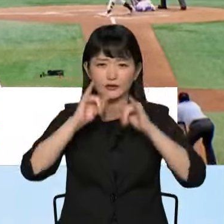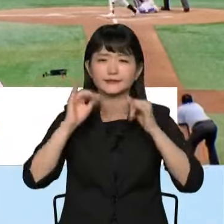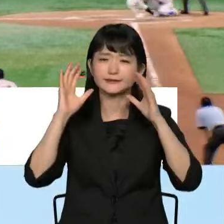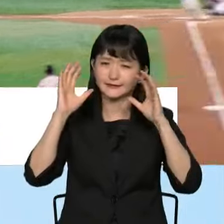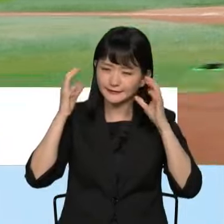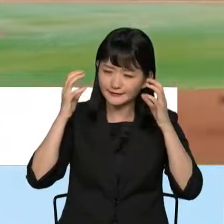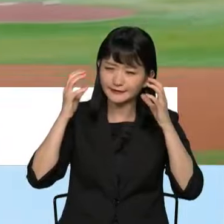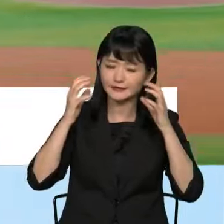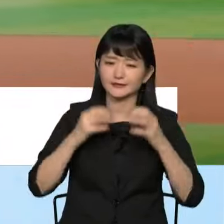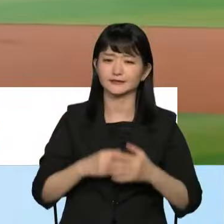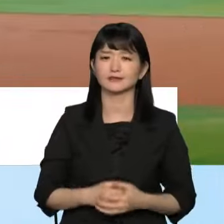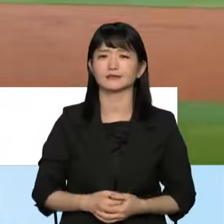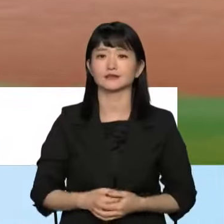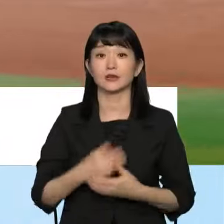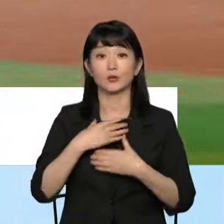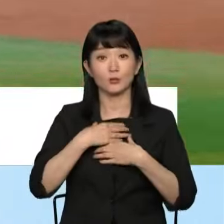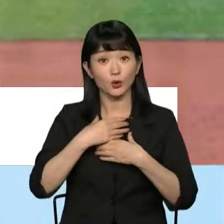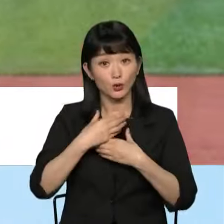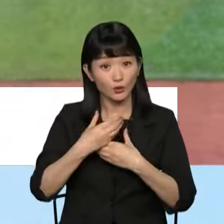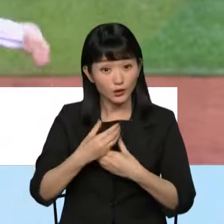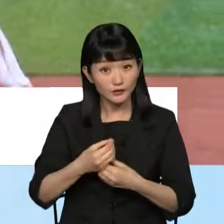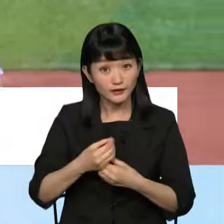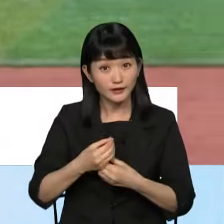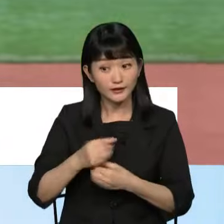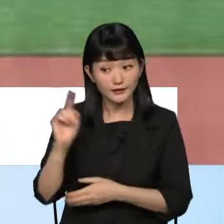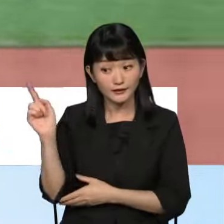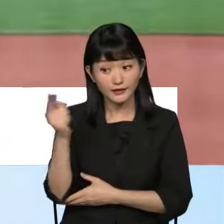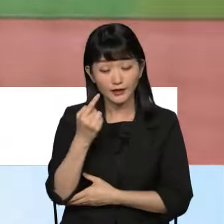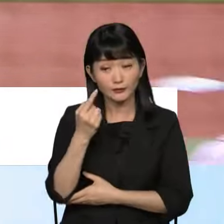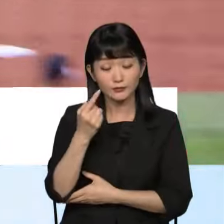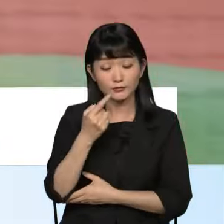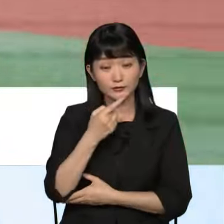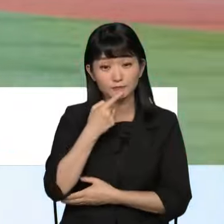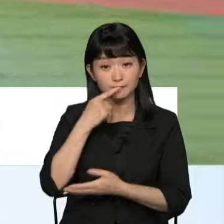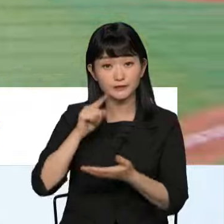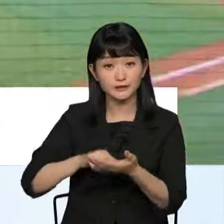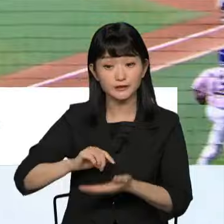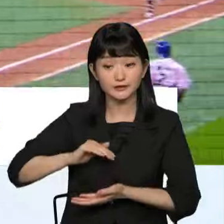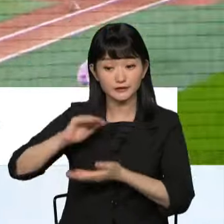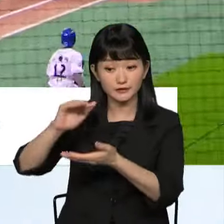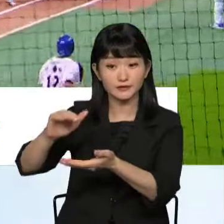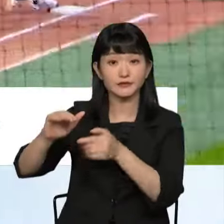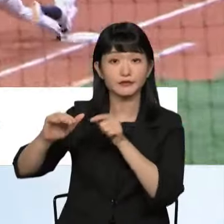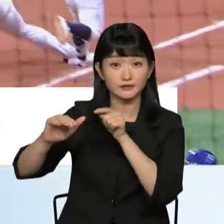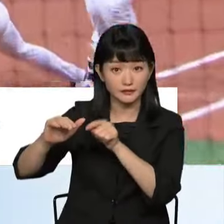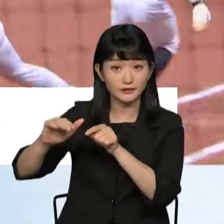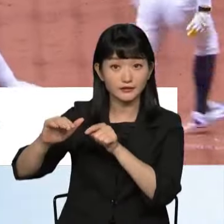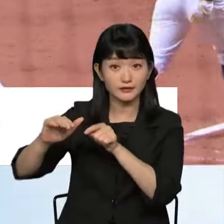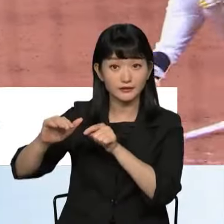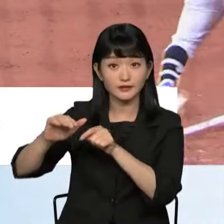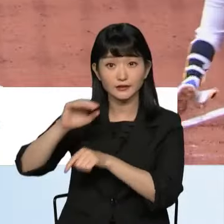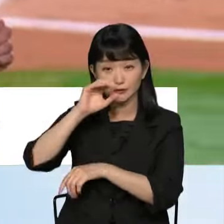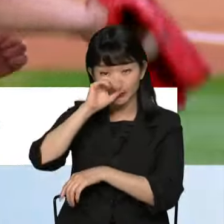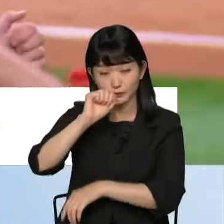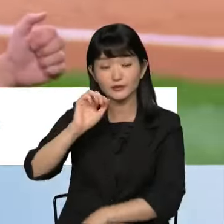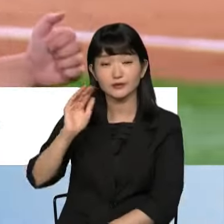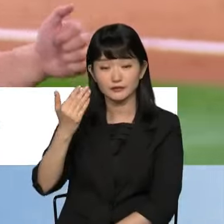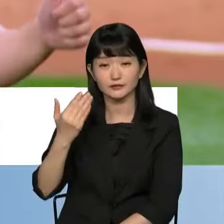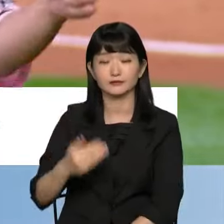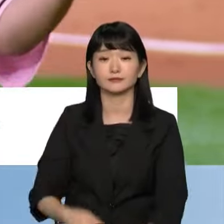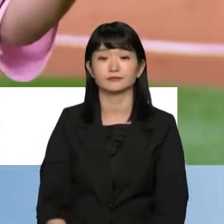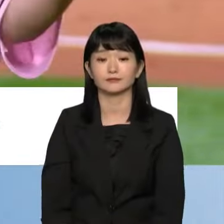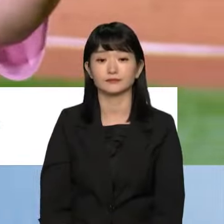아이들한테 굉장히 편하게 쉽게 야구를 좀 전달해 준 거 그게 좀 우리가 좋게 됐다 이렇게